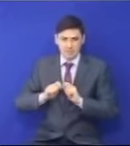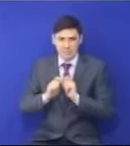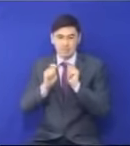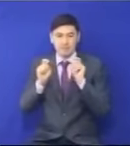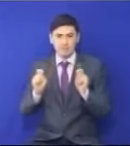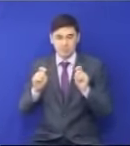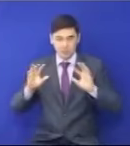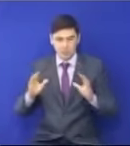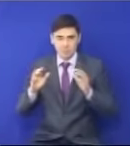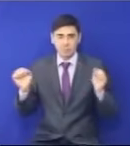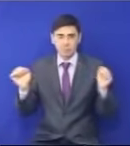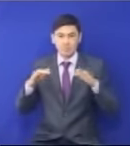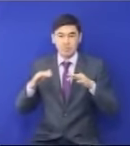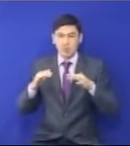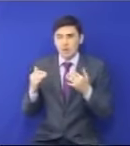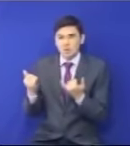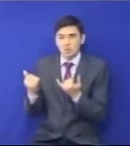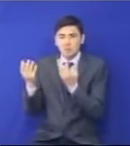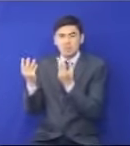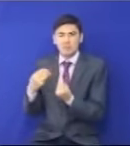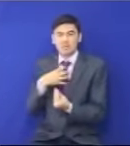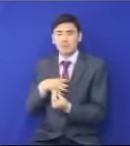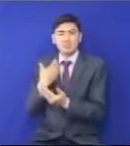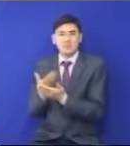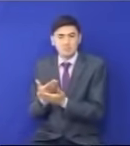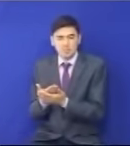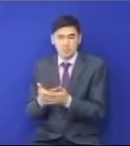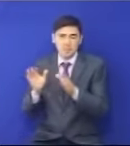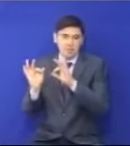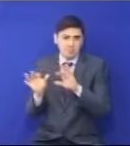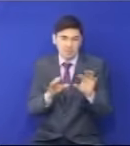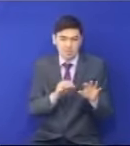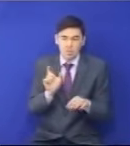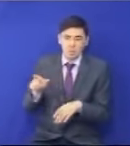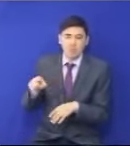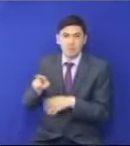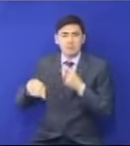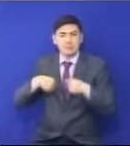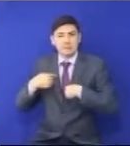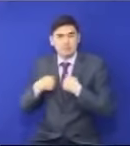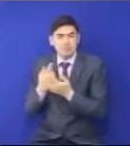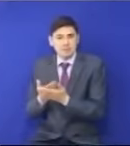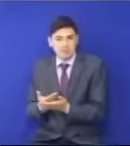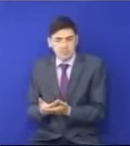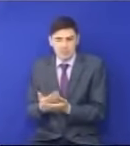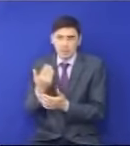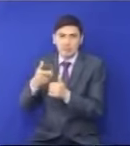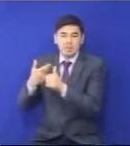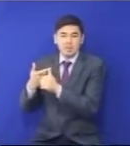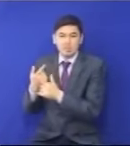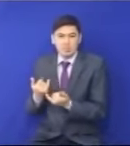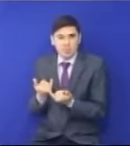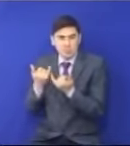өтті. Мақсаты жас буынға атаулы күннің маңызын түсіндіріп, қасіретті кезеңнің құрбаны болған қазақ зиялыларының есімдерін